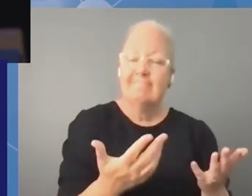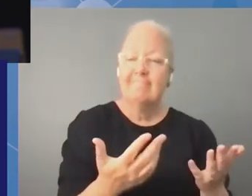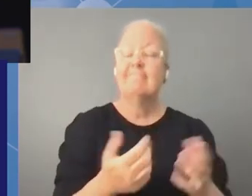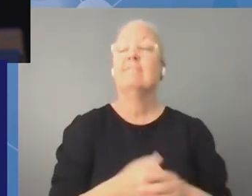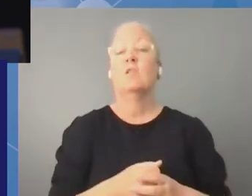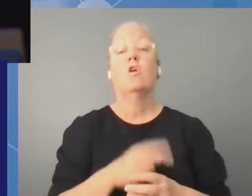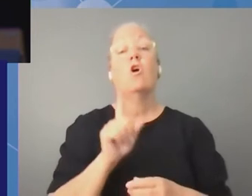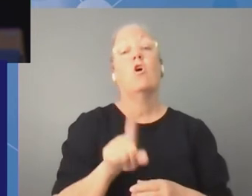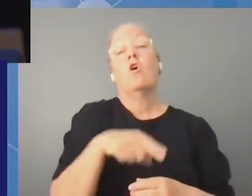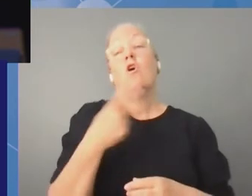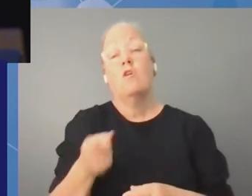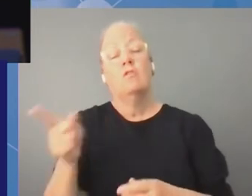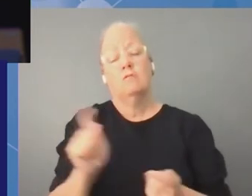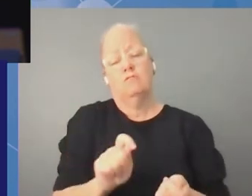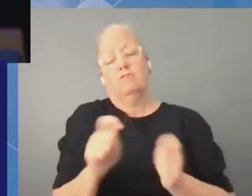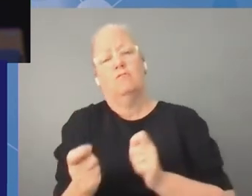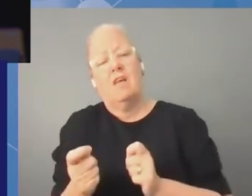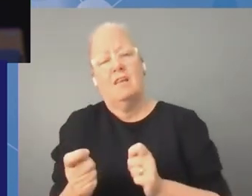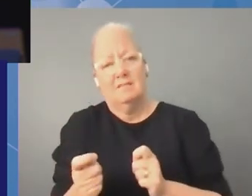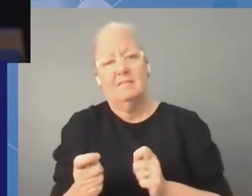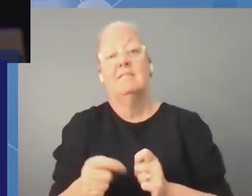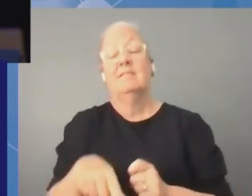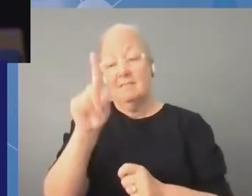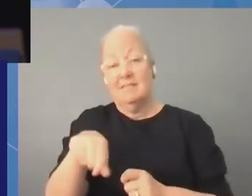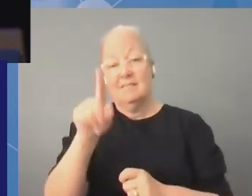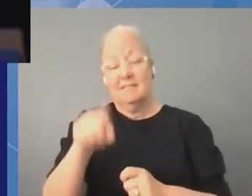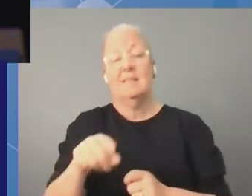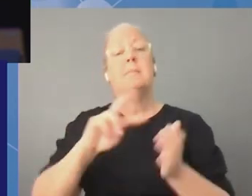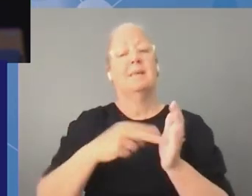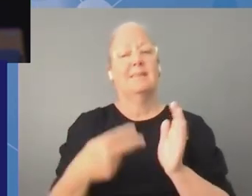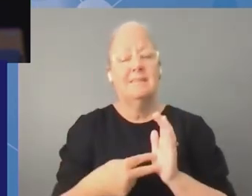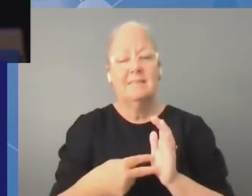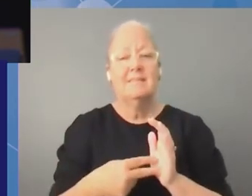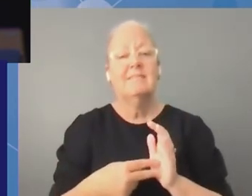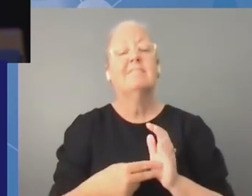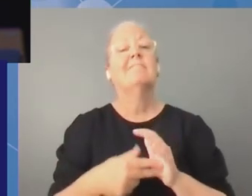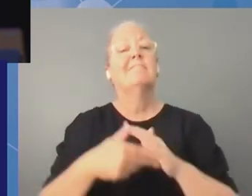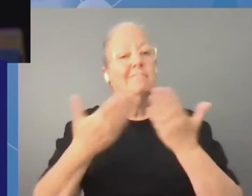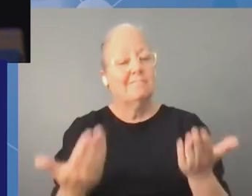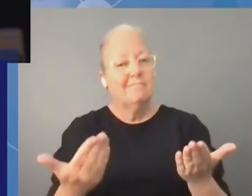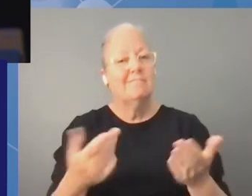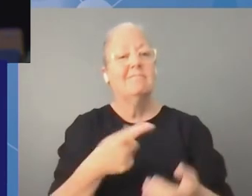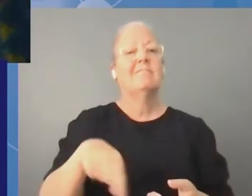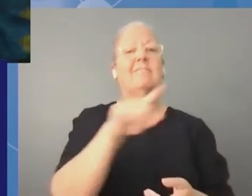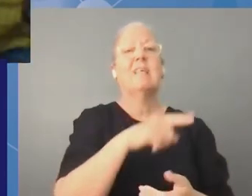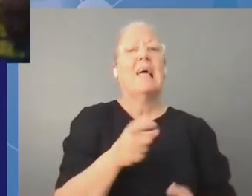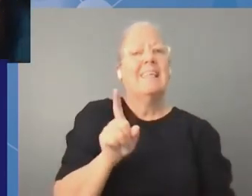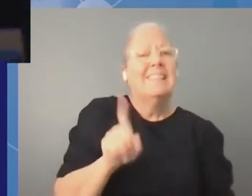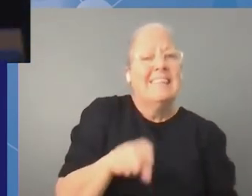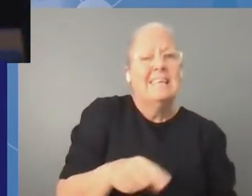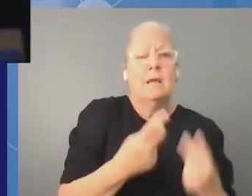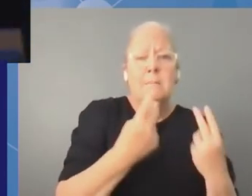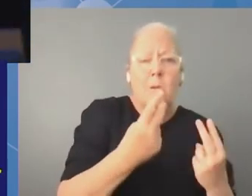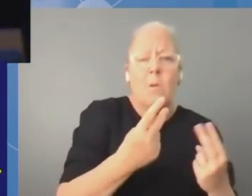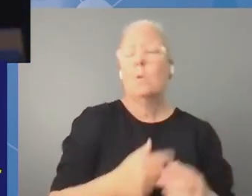欧洲，在一些发展中国家的，他们被排斥的吧，无法切入一